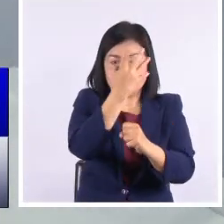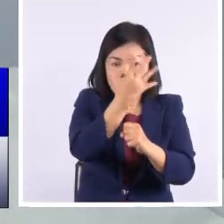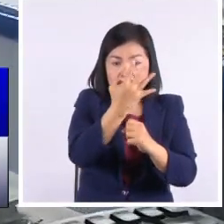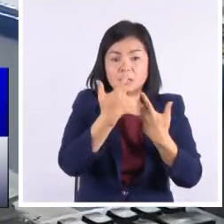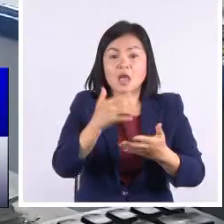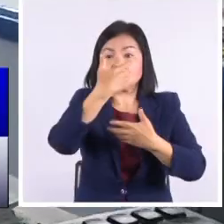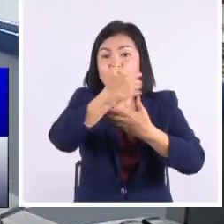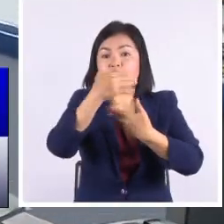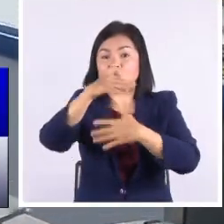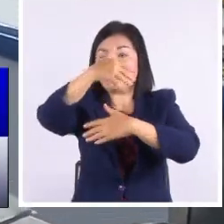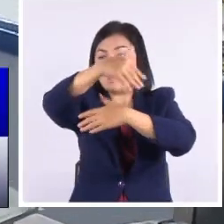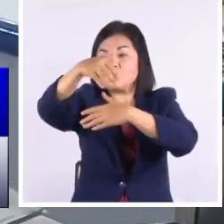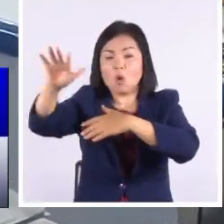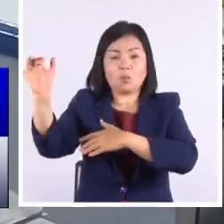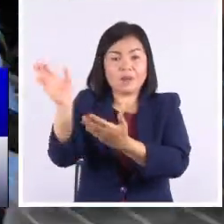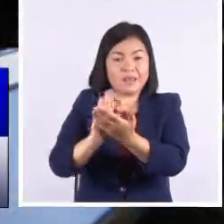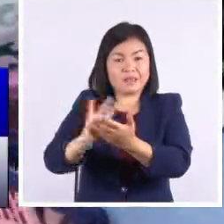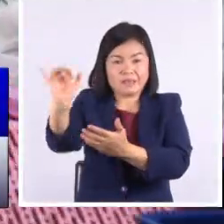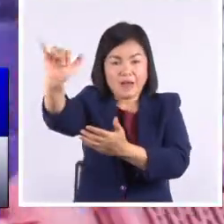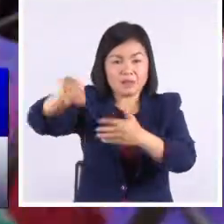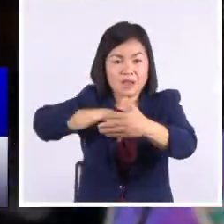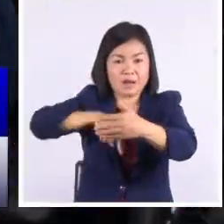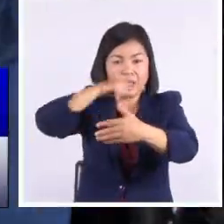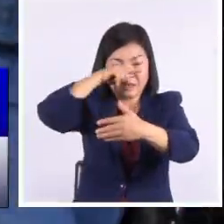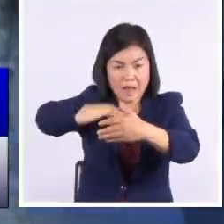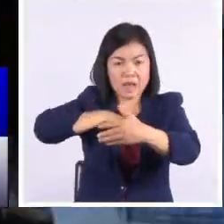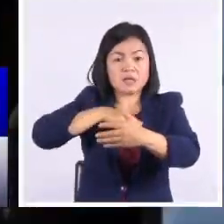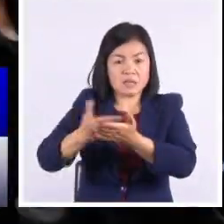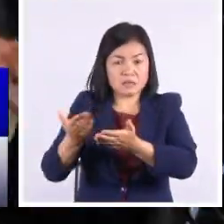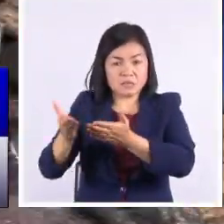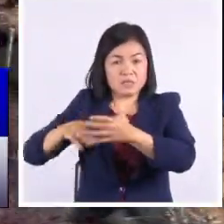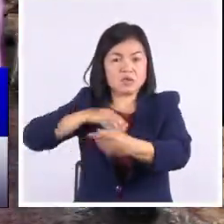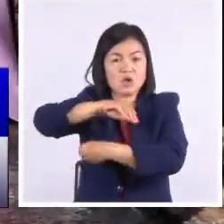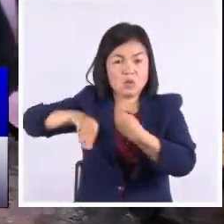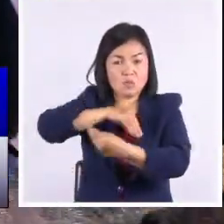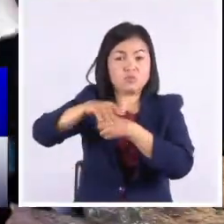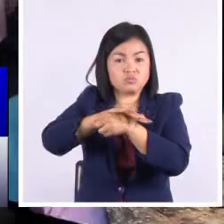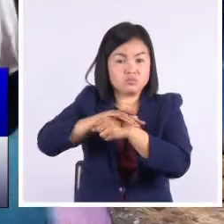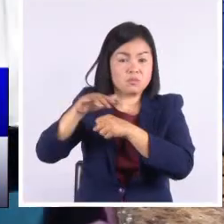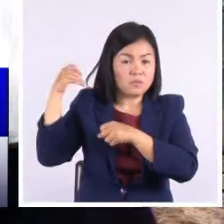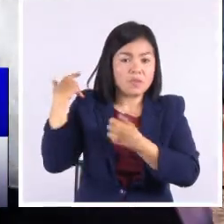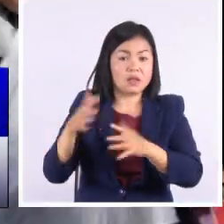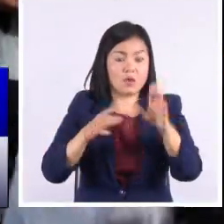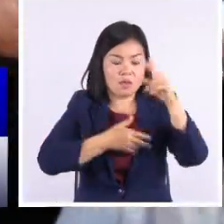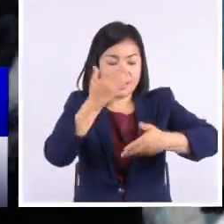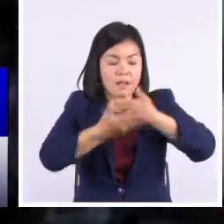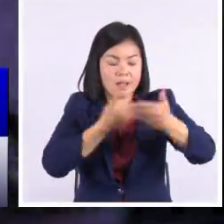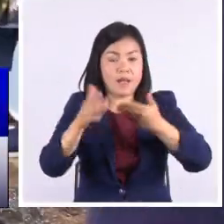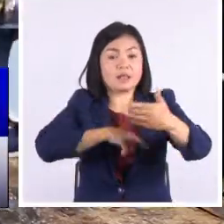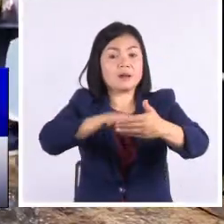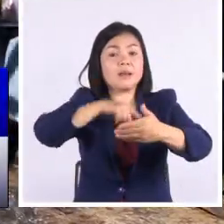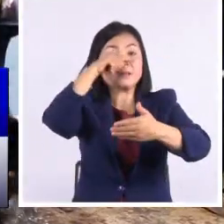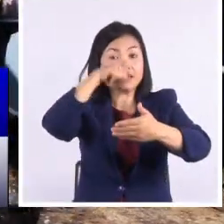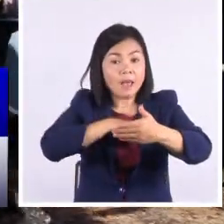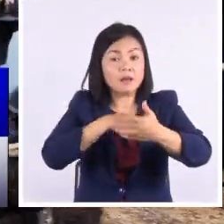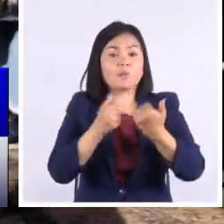ส่งออกหน้ากากอนามัยเพราะว่าความต้องการในประเทศนั้นอย่างสูงอยู่ซึ่งตามรายงานของกรมกันคะภายในนะครับที่ยันว่าโรงผู้ผลิตหน้ากากอนามัย